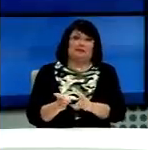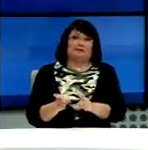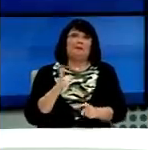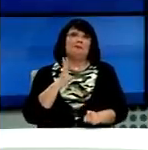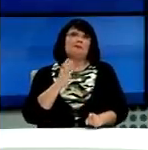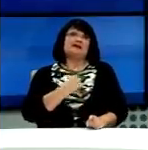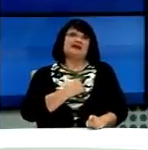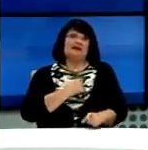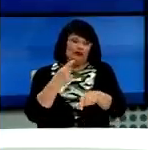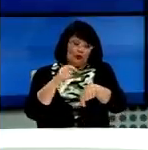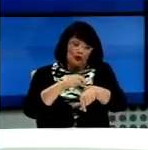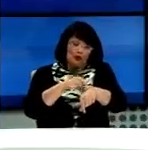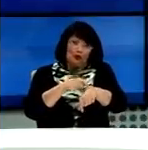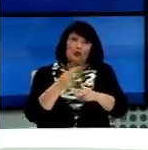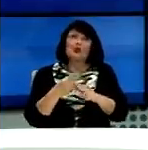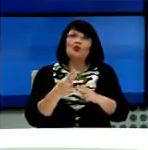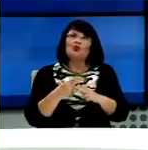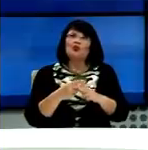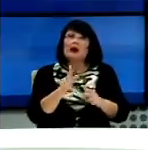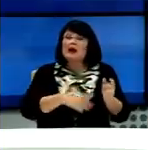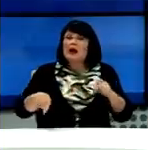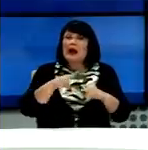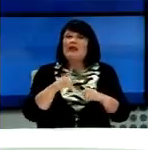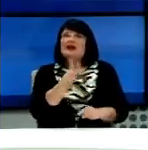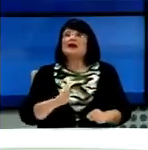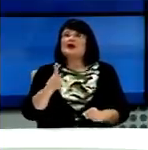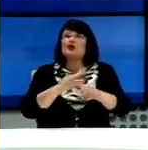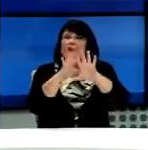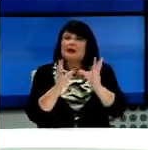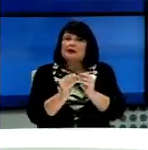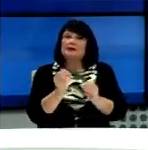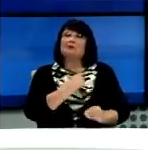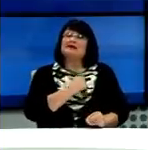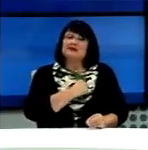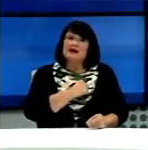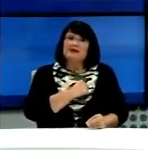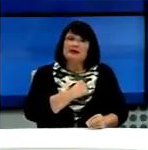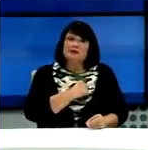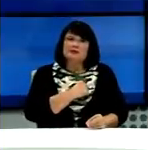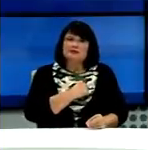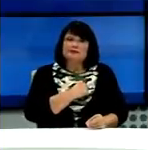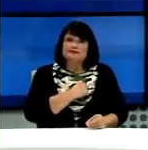Οι ώρες είναι κρίσιμες. Η χώρα και η κοινωνία συνολικά πιστεύω ότι βρίσκεται σε ένα